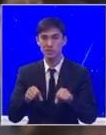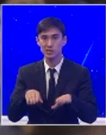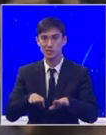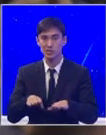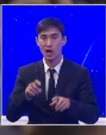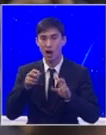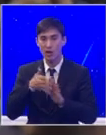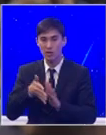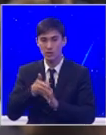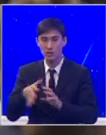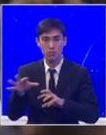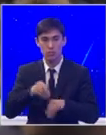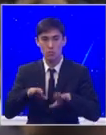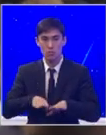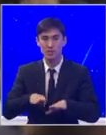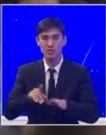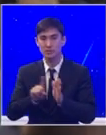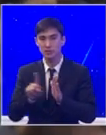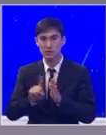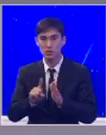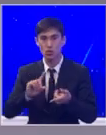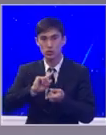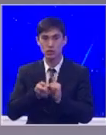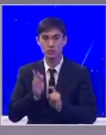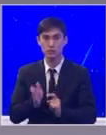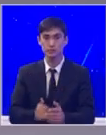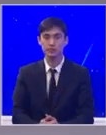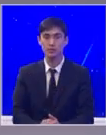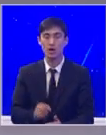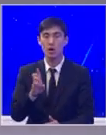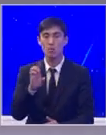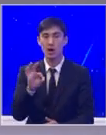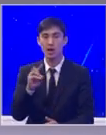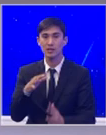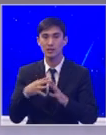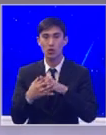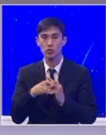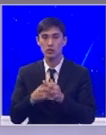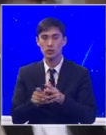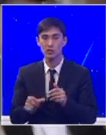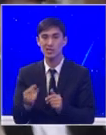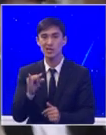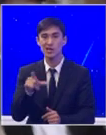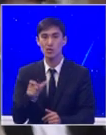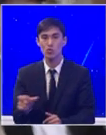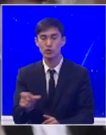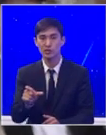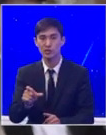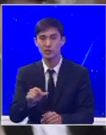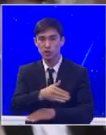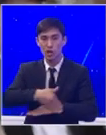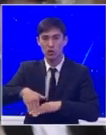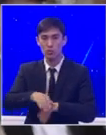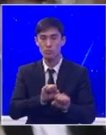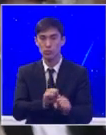analiz jasaymız da, sonan keyin mesto dislokasiyasını özgörtemiz. Bakanaş Жиделе ауылдары менен өтөтүн эле өзөни жагалауын бекитүү кажет. Аймак